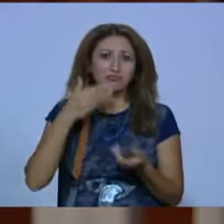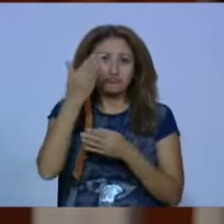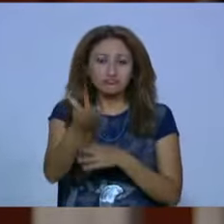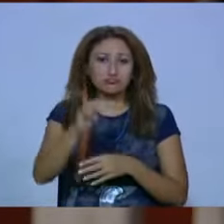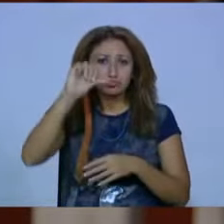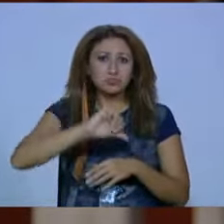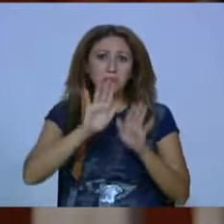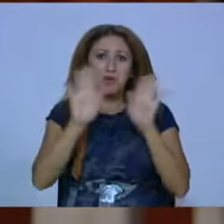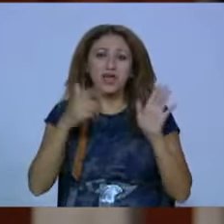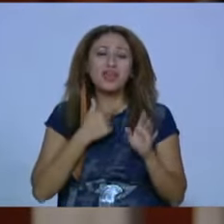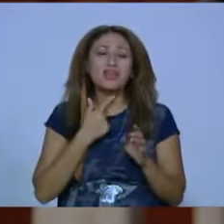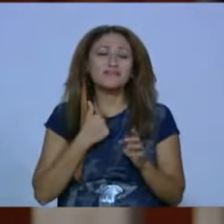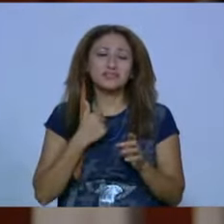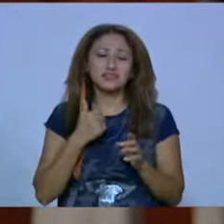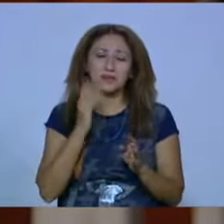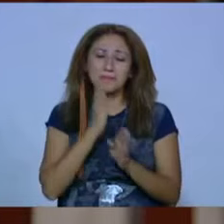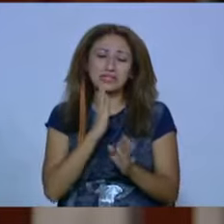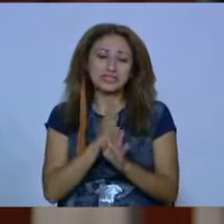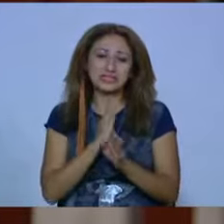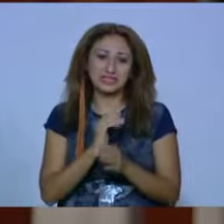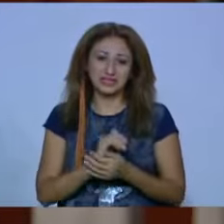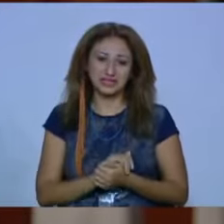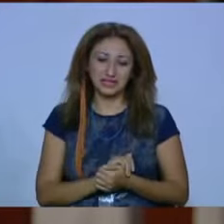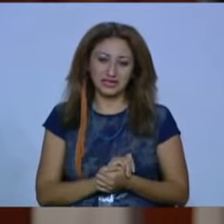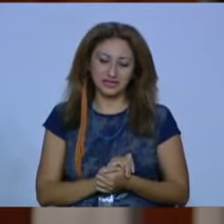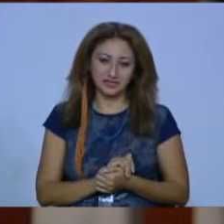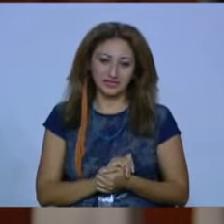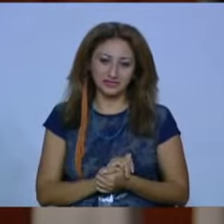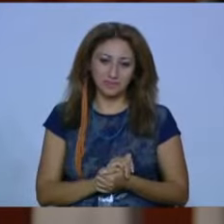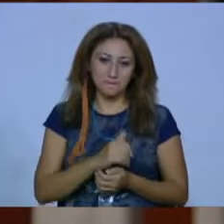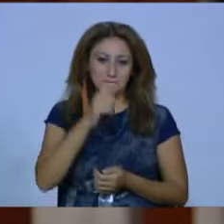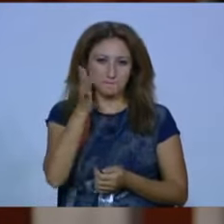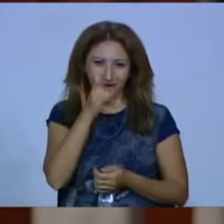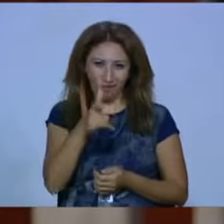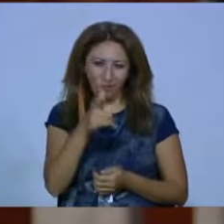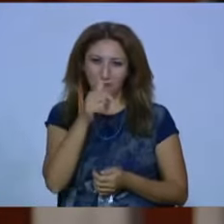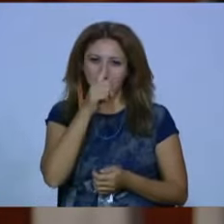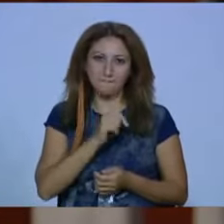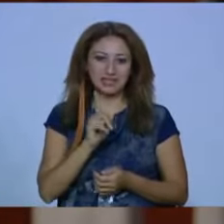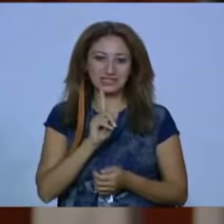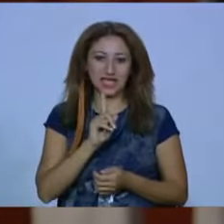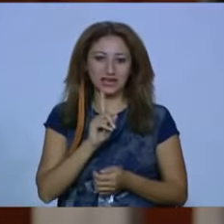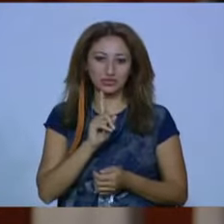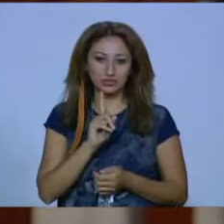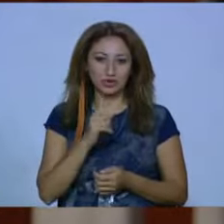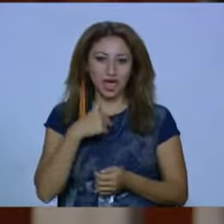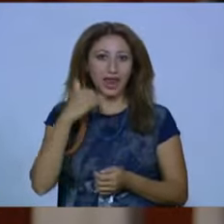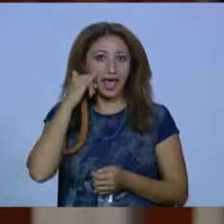اتقدم وانا نفسي امثل وانت عارف يا ماما واترفضت تاني. قالت له ما تزعلش ما تخافش انا هكلم لك عمك